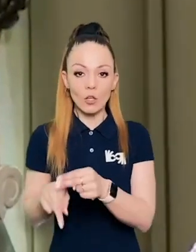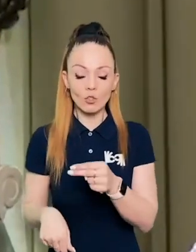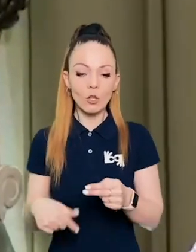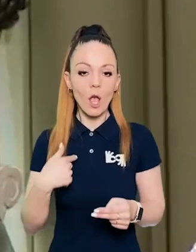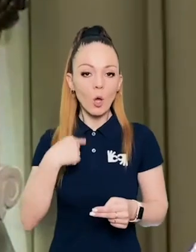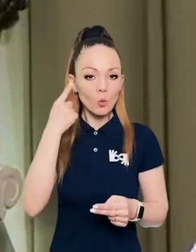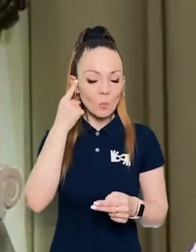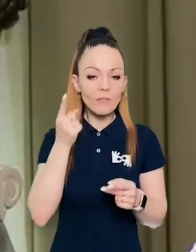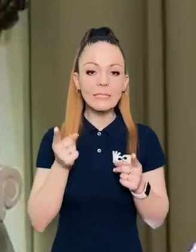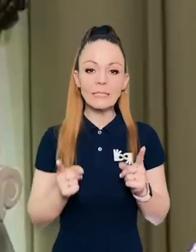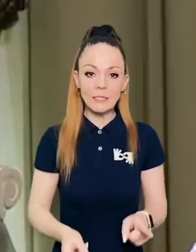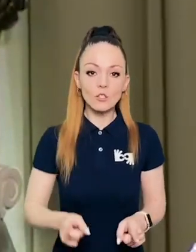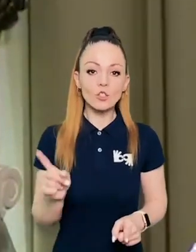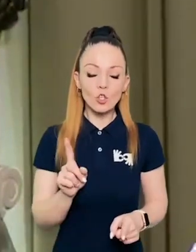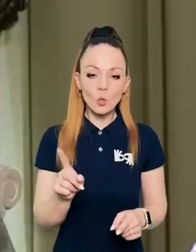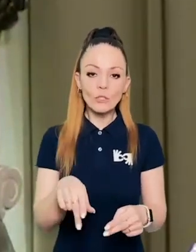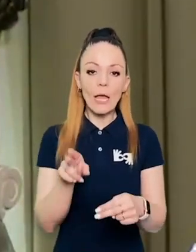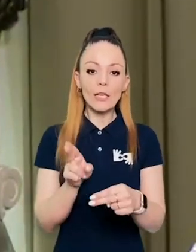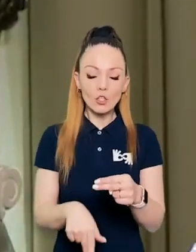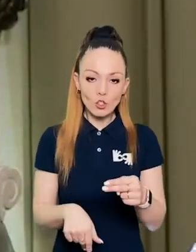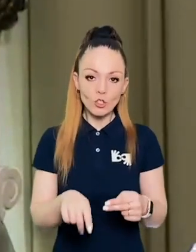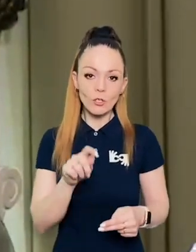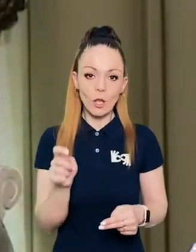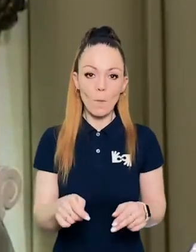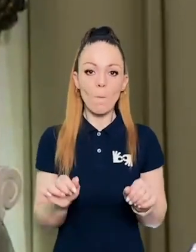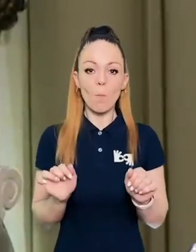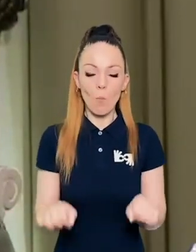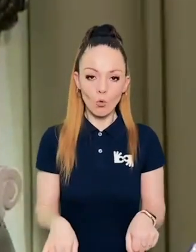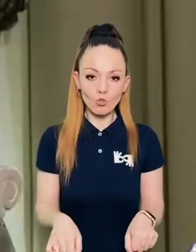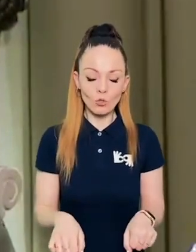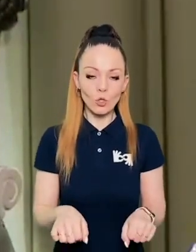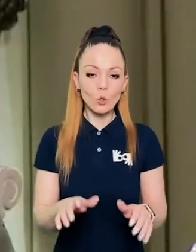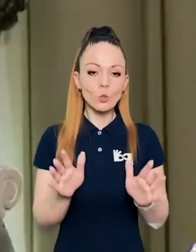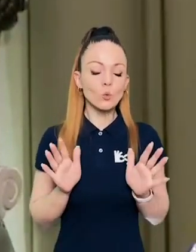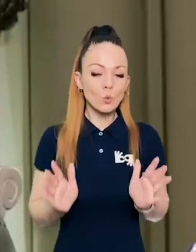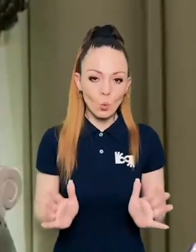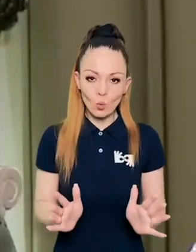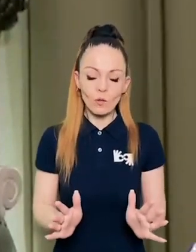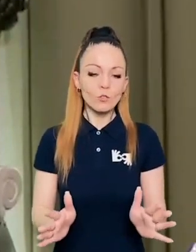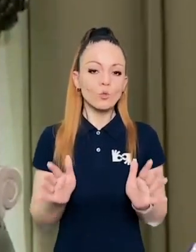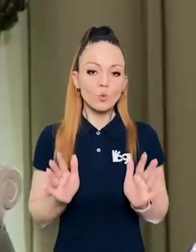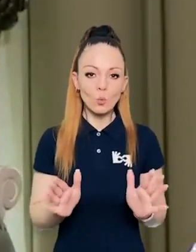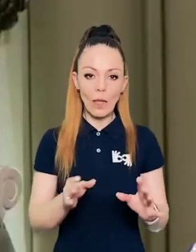її закінчувати. Я думав, дійсно, що закінчити можна